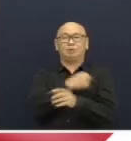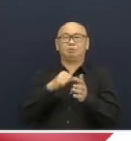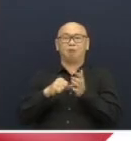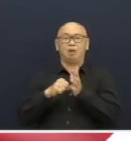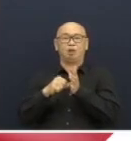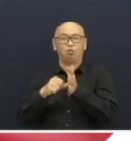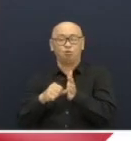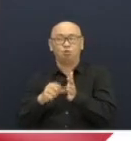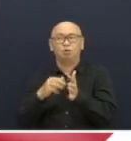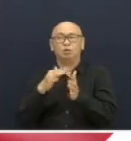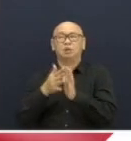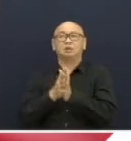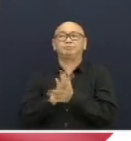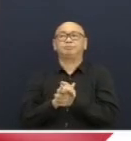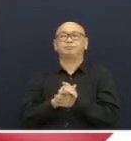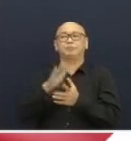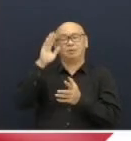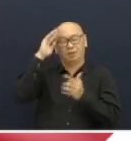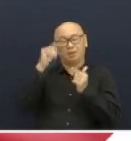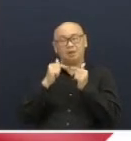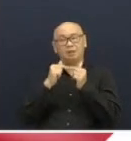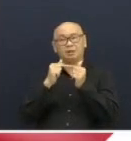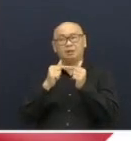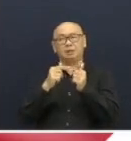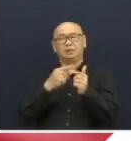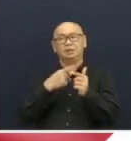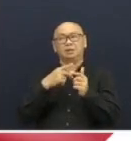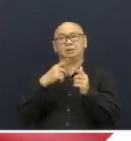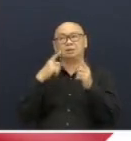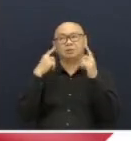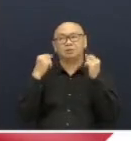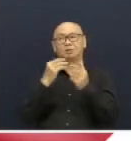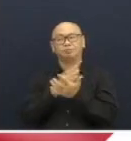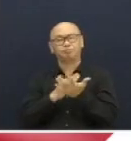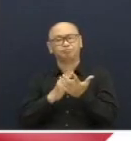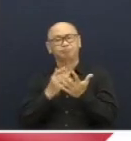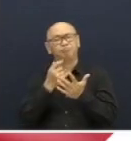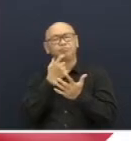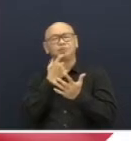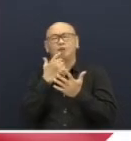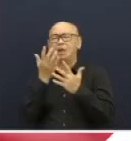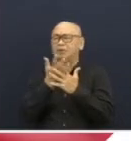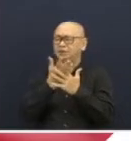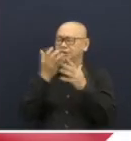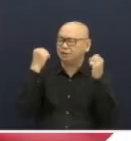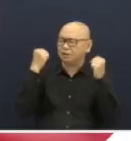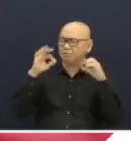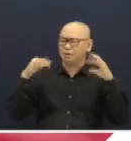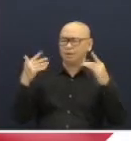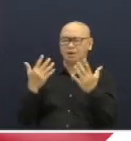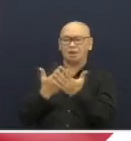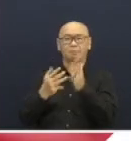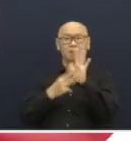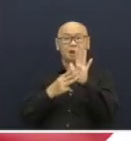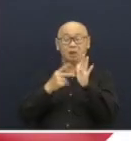Jadi, Mas Hendy, bahwa kita bicara tentang akses kesehatan kepada masyarakat, maka kita